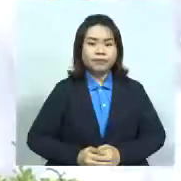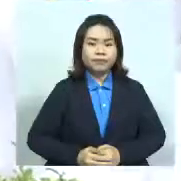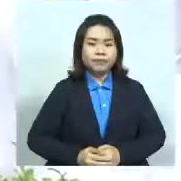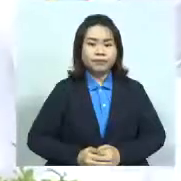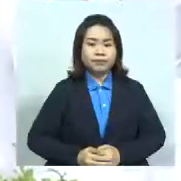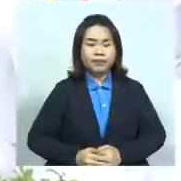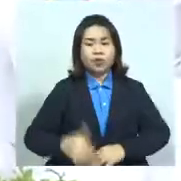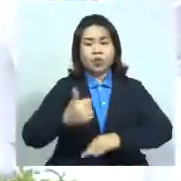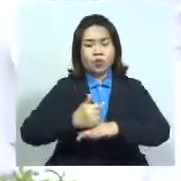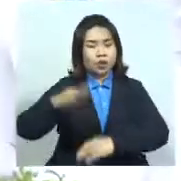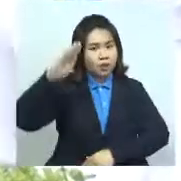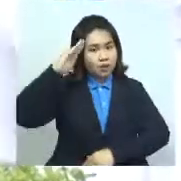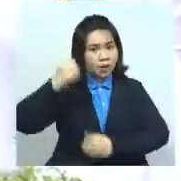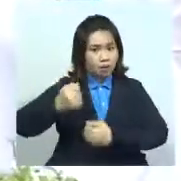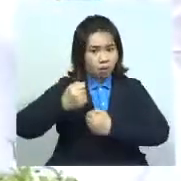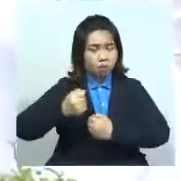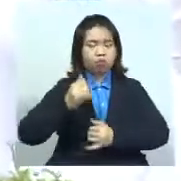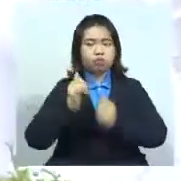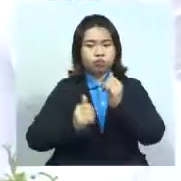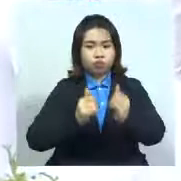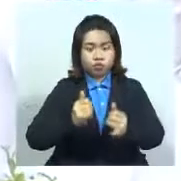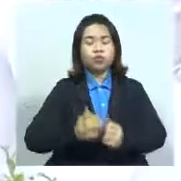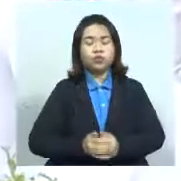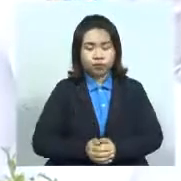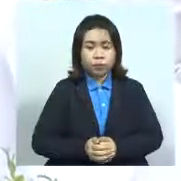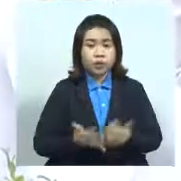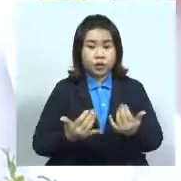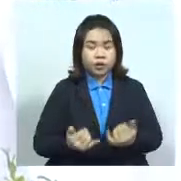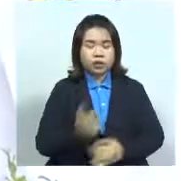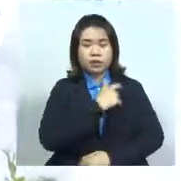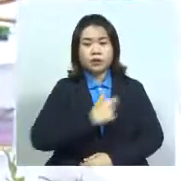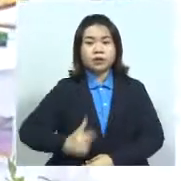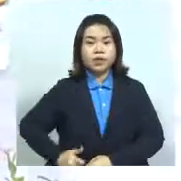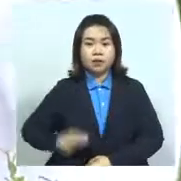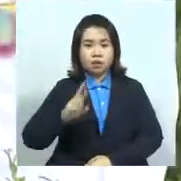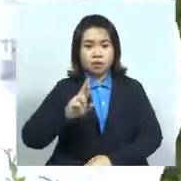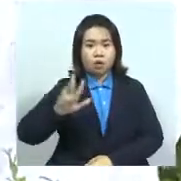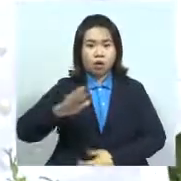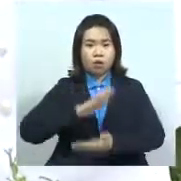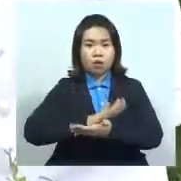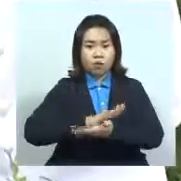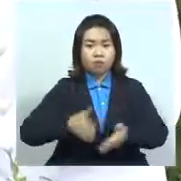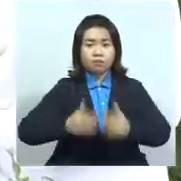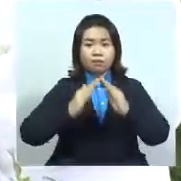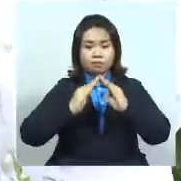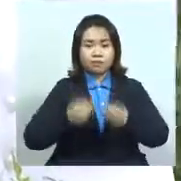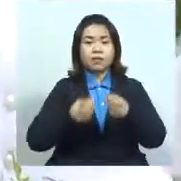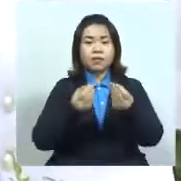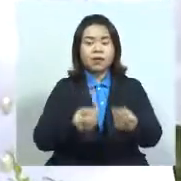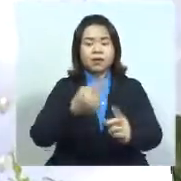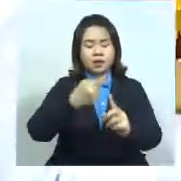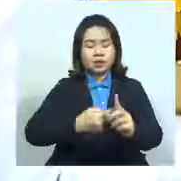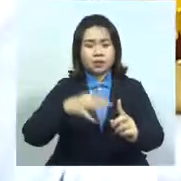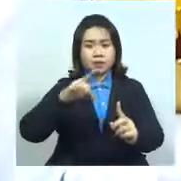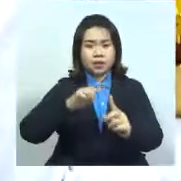งษ์ผู้บัญชาการทหารบกทั้งนี้พระบาทสมเด็จพระจุลจอมเกล้าเจ้าอยู่หัวพระราชทานกำเนิดโรงเรียนในร้อยพระจุลจอมเกล้าเมื่อวันที่